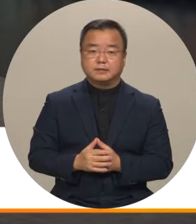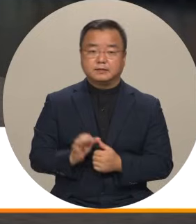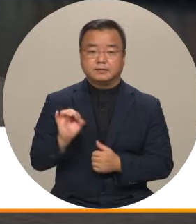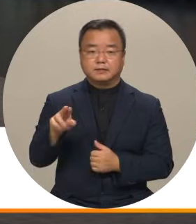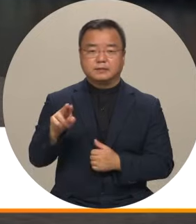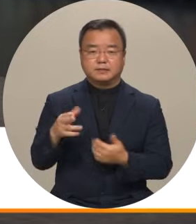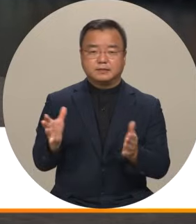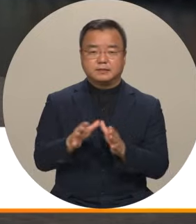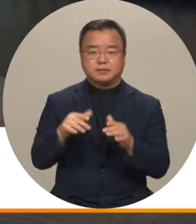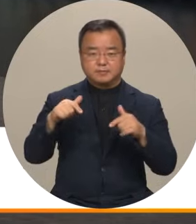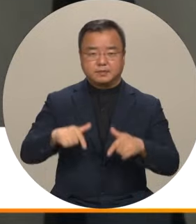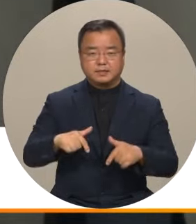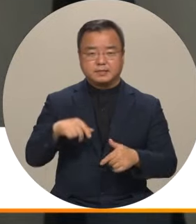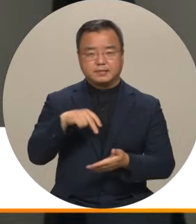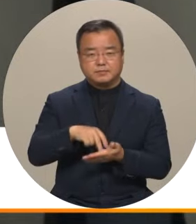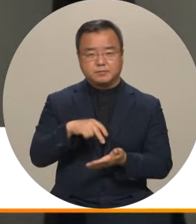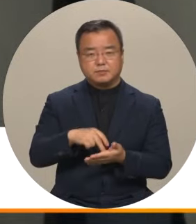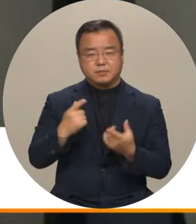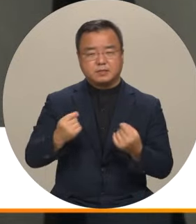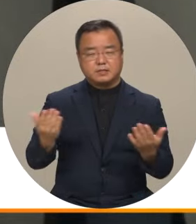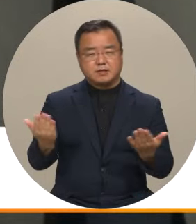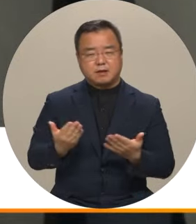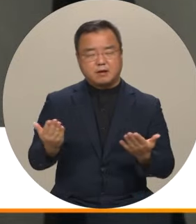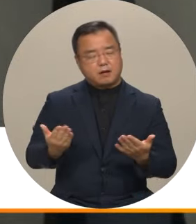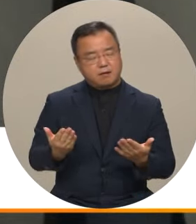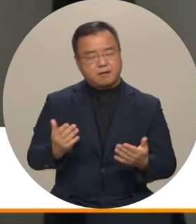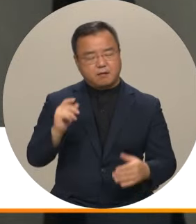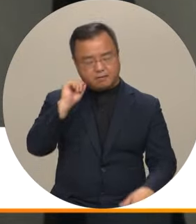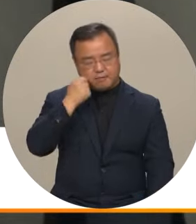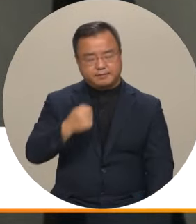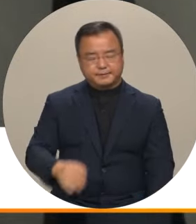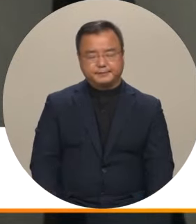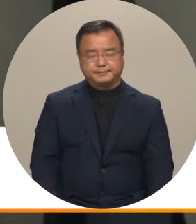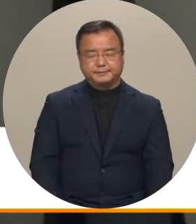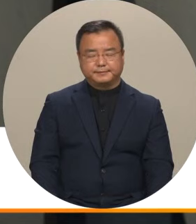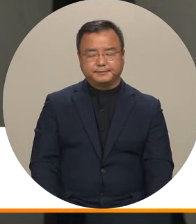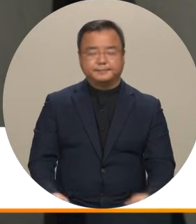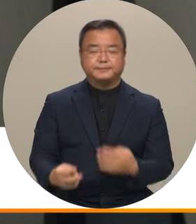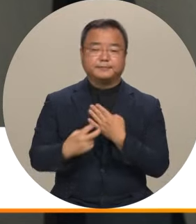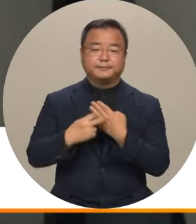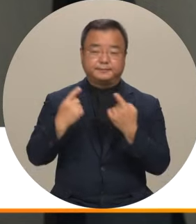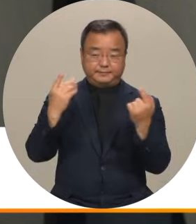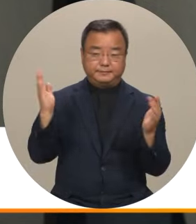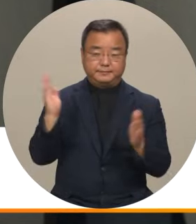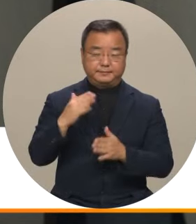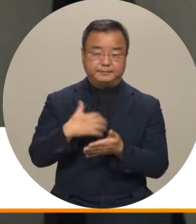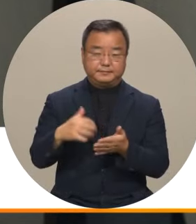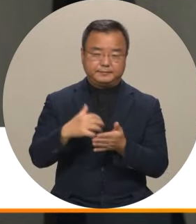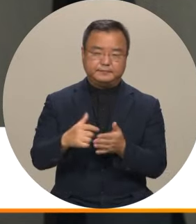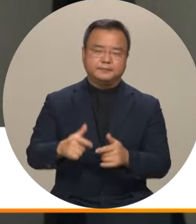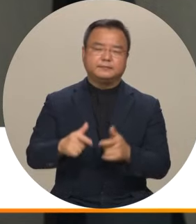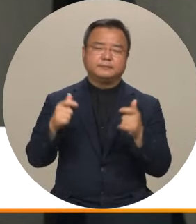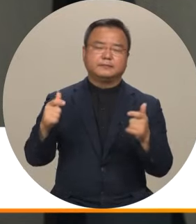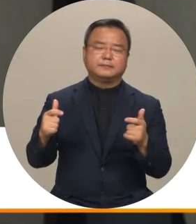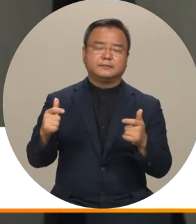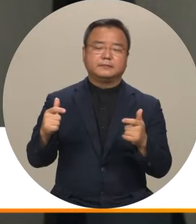간사로서 이처럼 또 어려운 일도 없는 거 같습니다네 아 의대 정원 더 큰